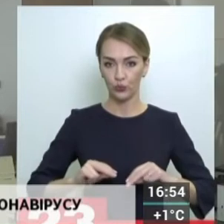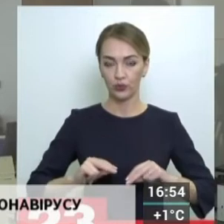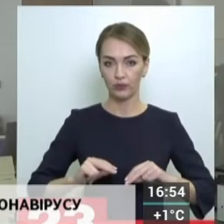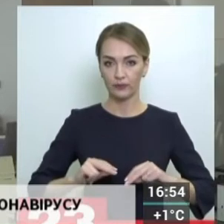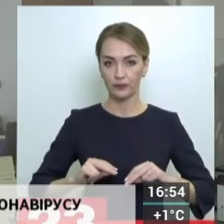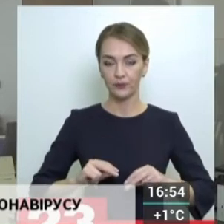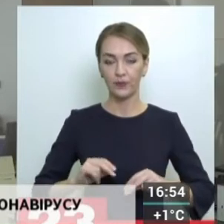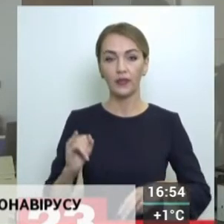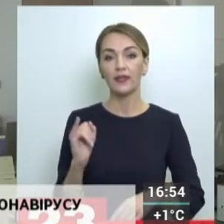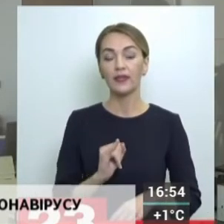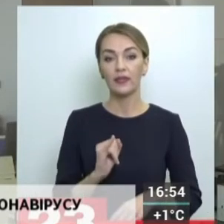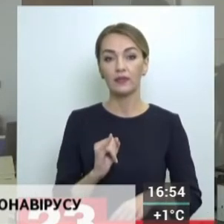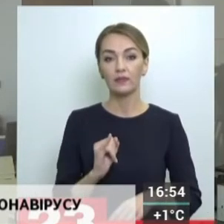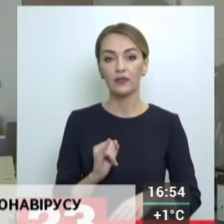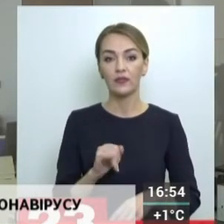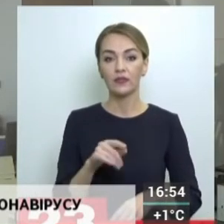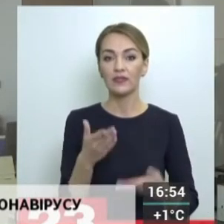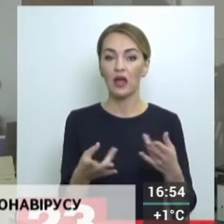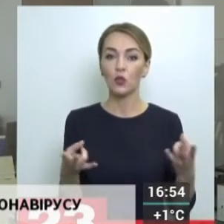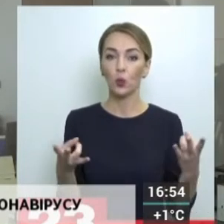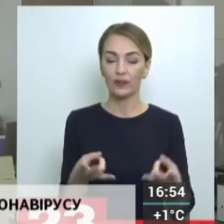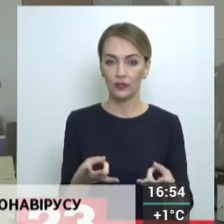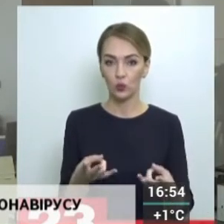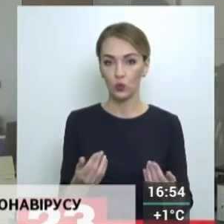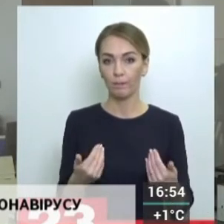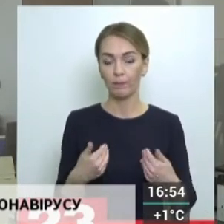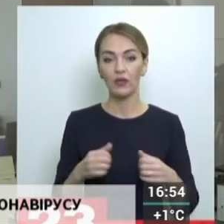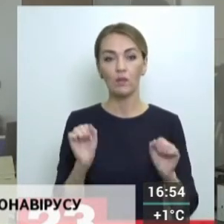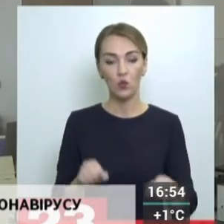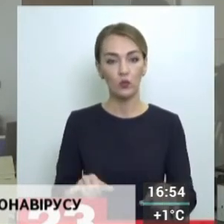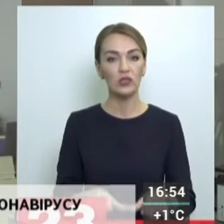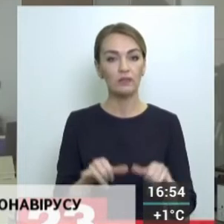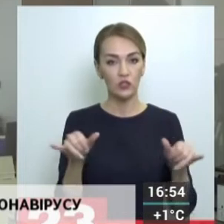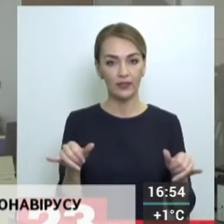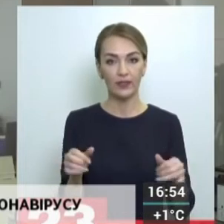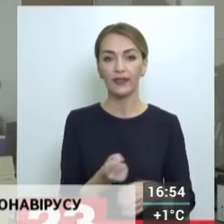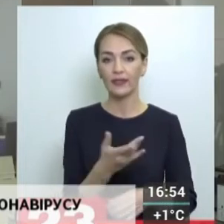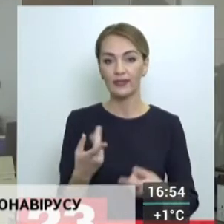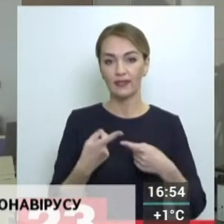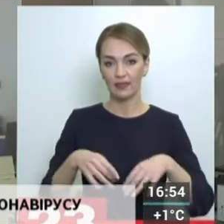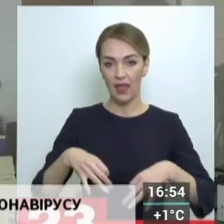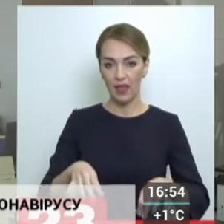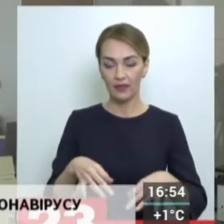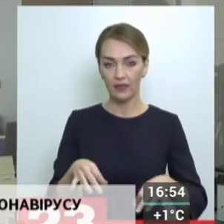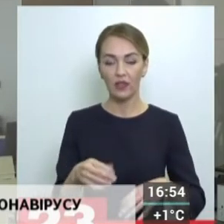працюють. І за необхідністю ми можемо збільшити кількість техніки.